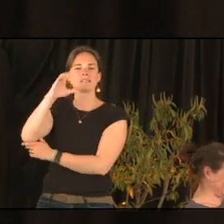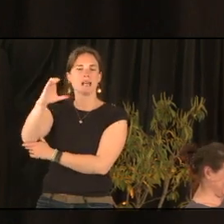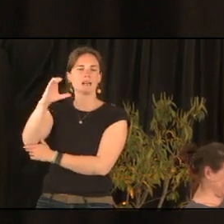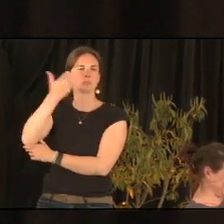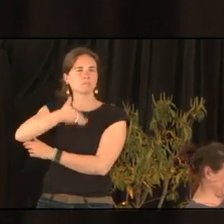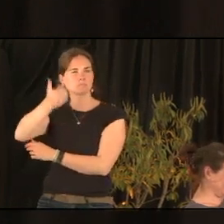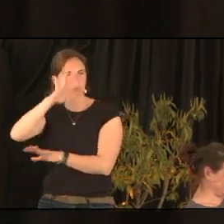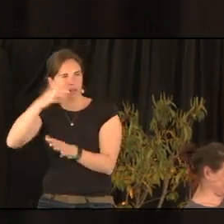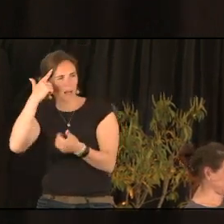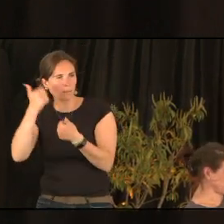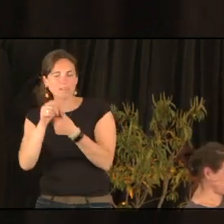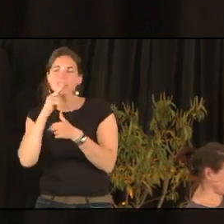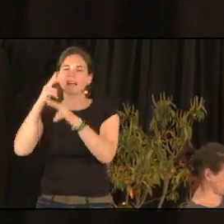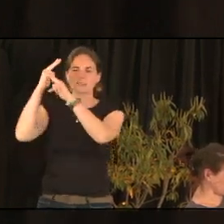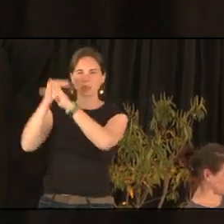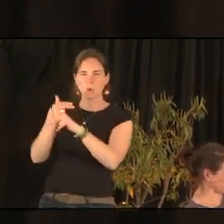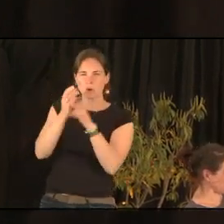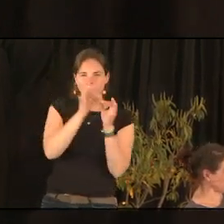aussi sur la langue.